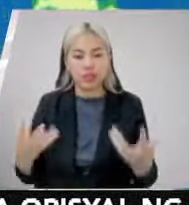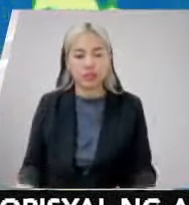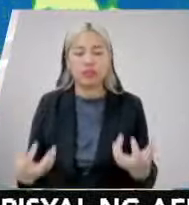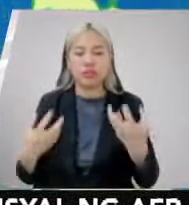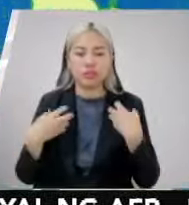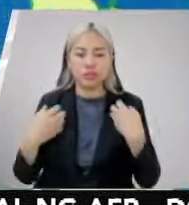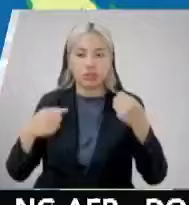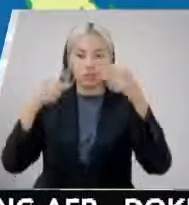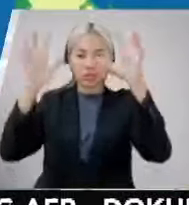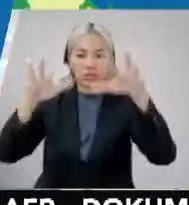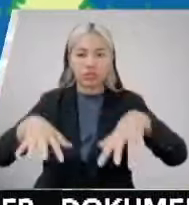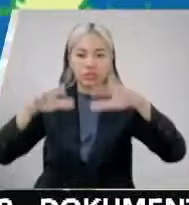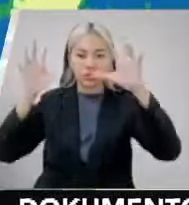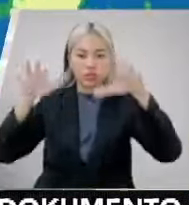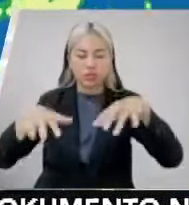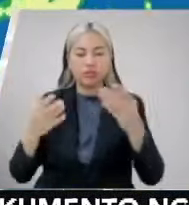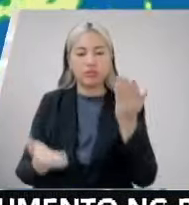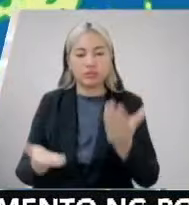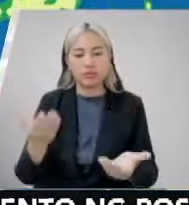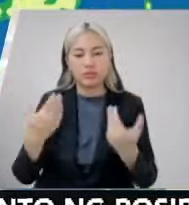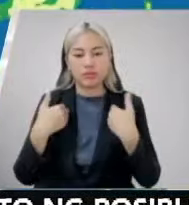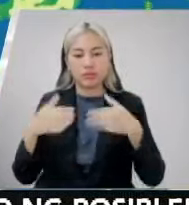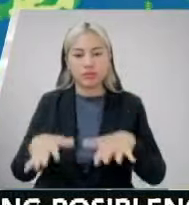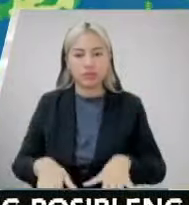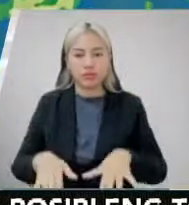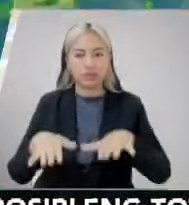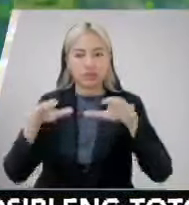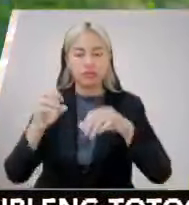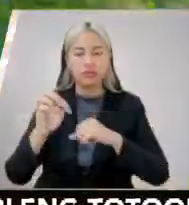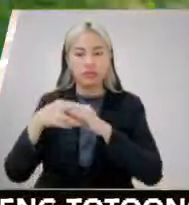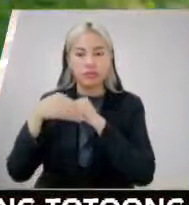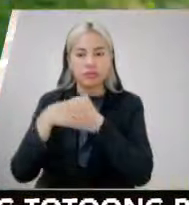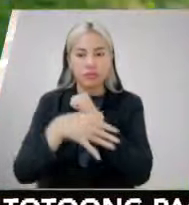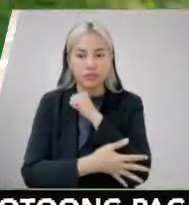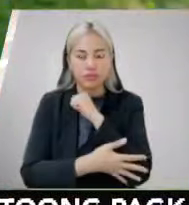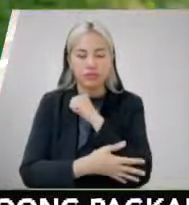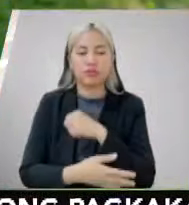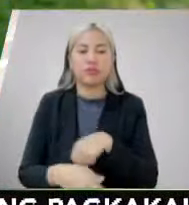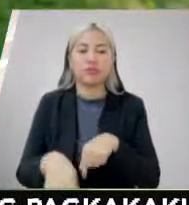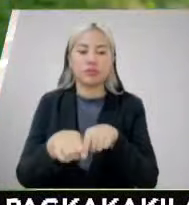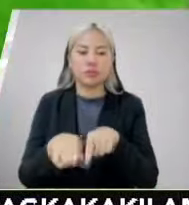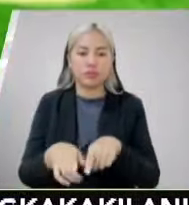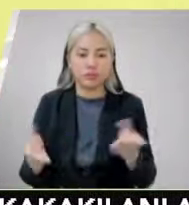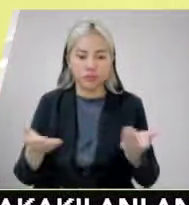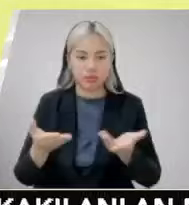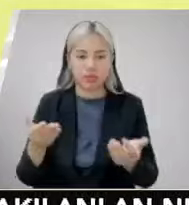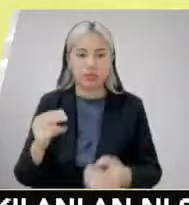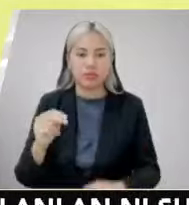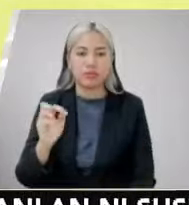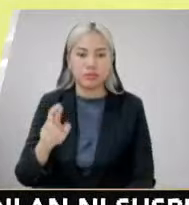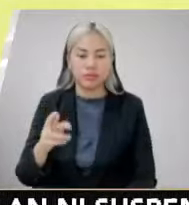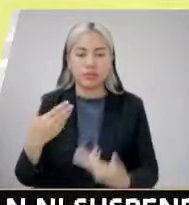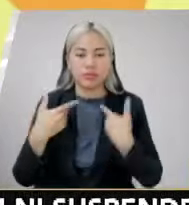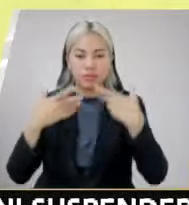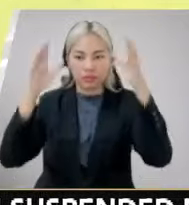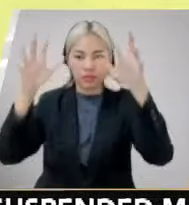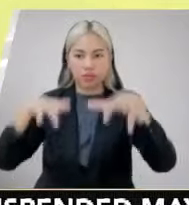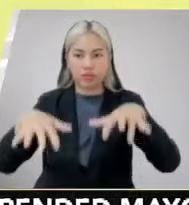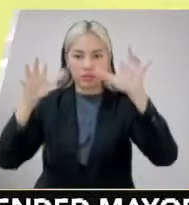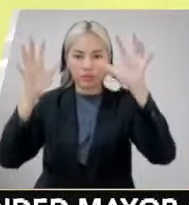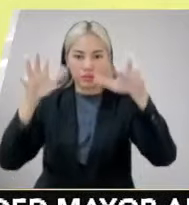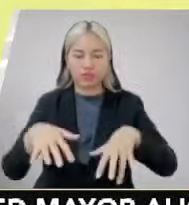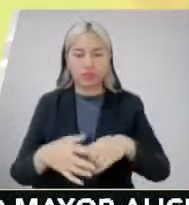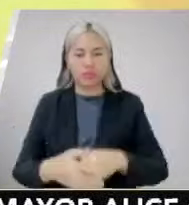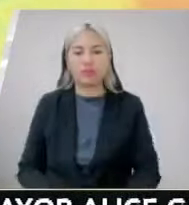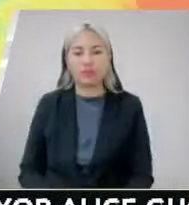maari magdulot ng baha o landslide. Uulanin din ang Metro Manila ngayon pong araw. Dahil sa pag-uulan, may banta ng baha sa